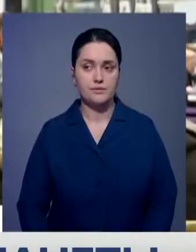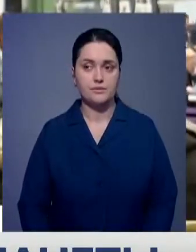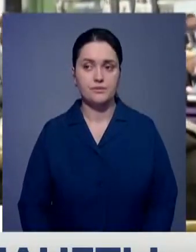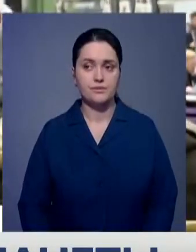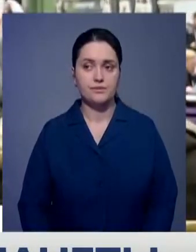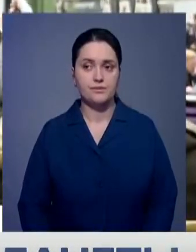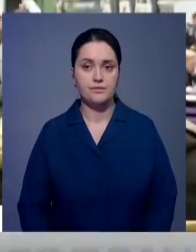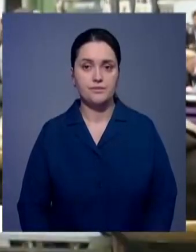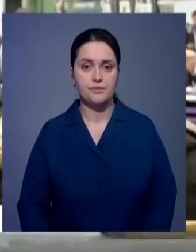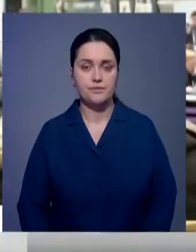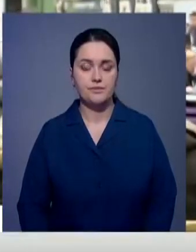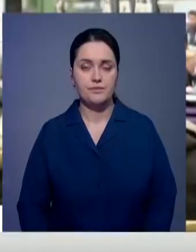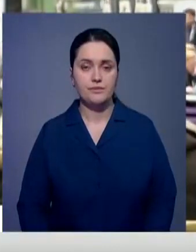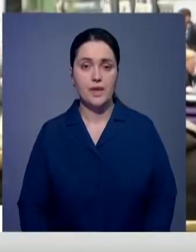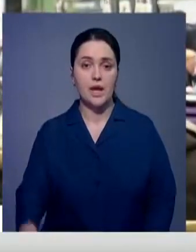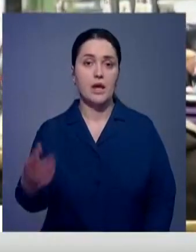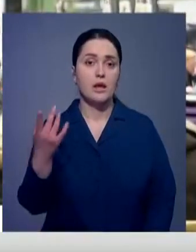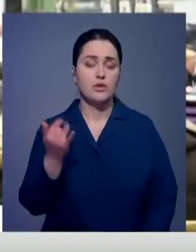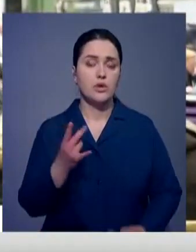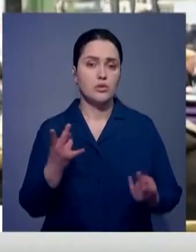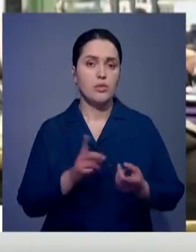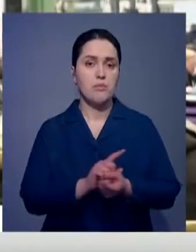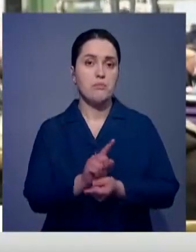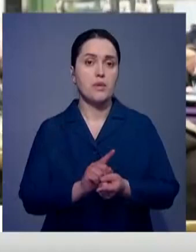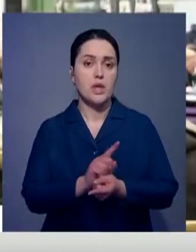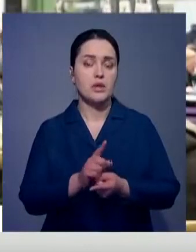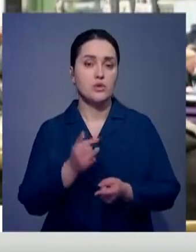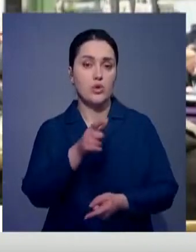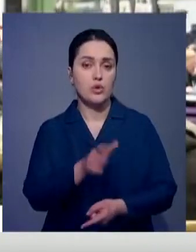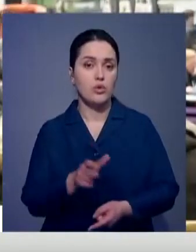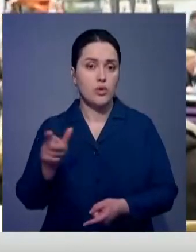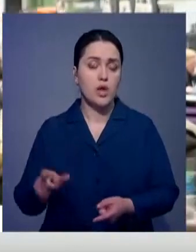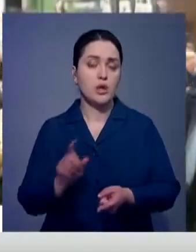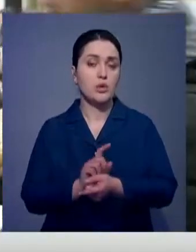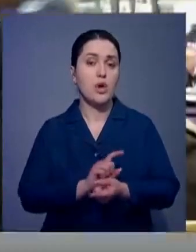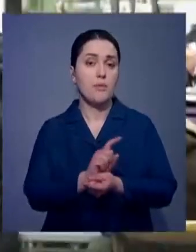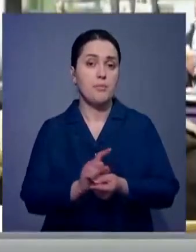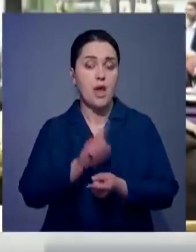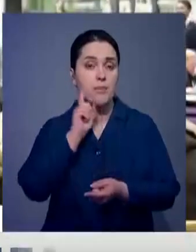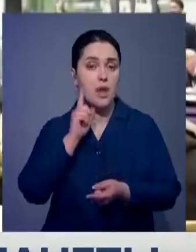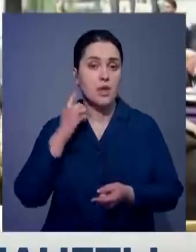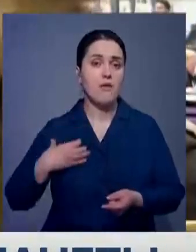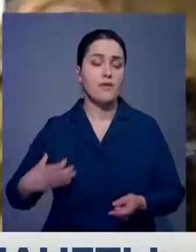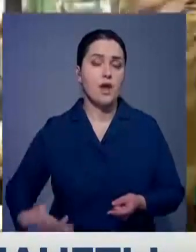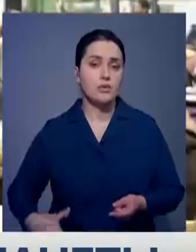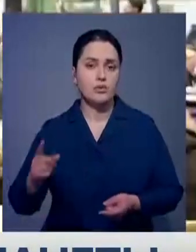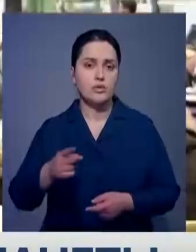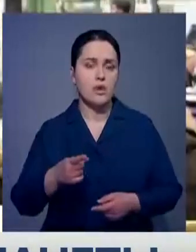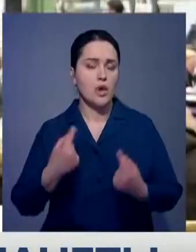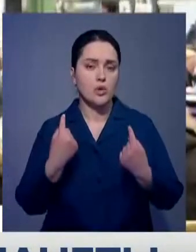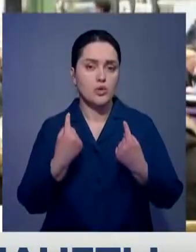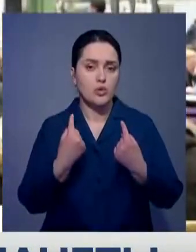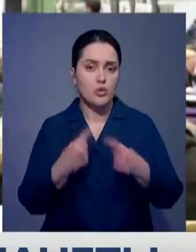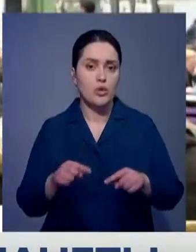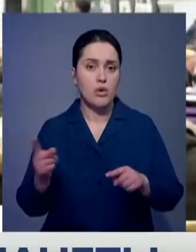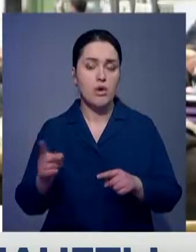Я думаю, что индустрия люкса должна меняться, потому что меняется и поведение потребителей. Молодые французы очень сознательны по отношению к